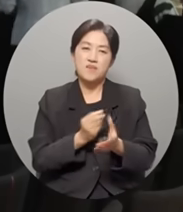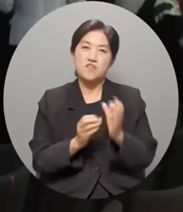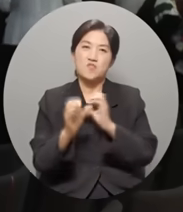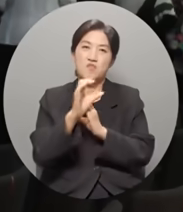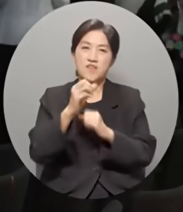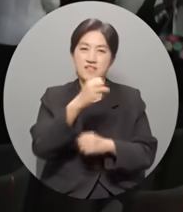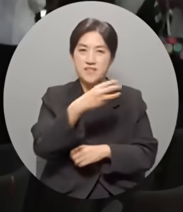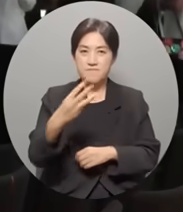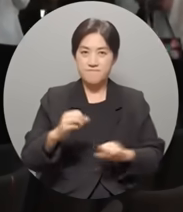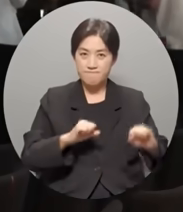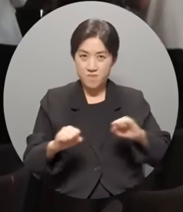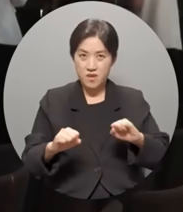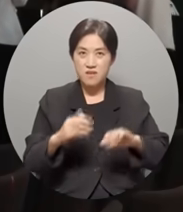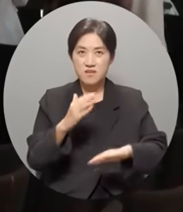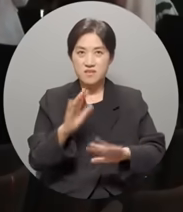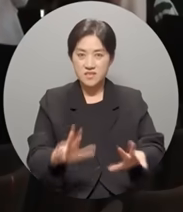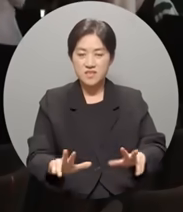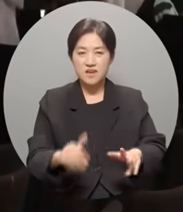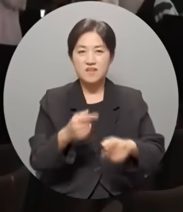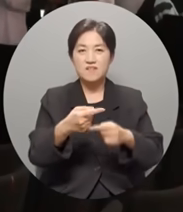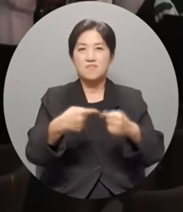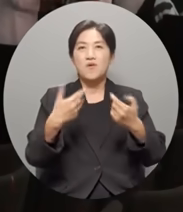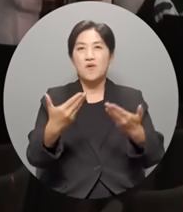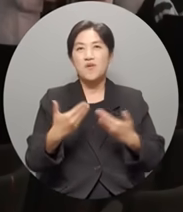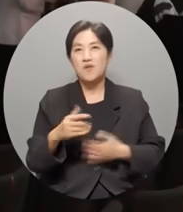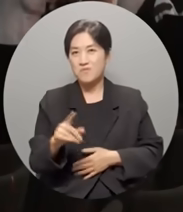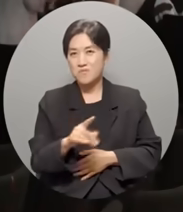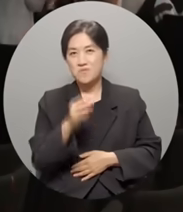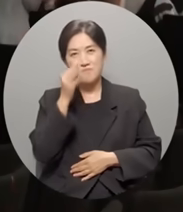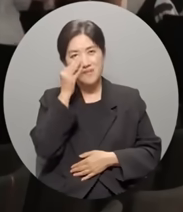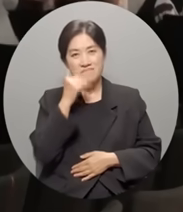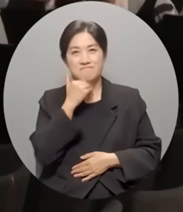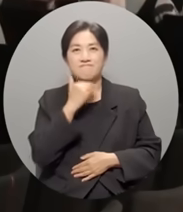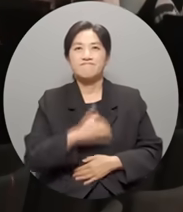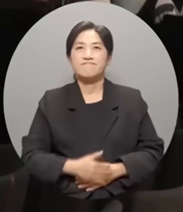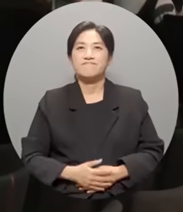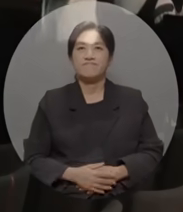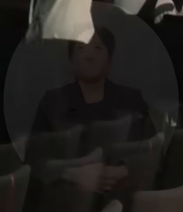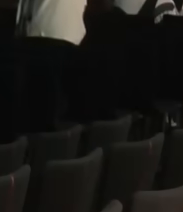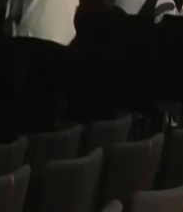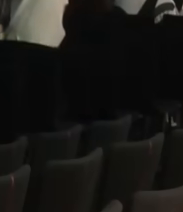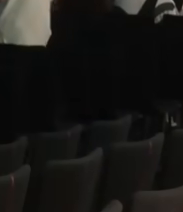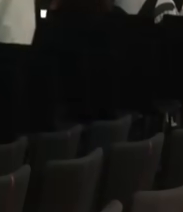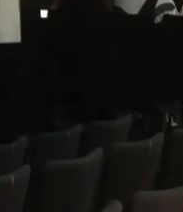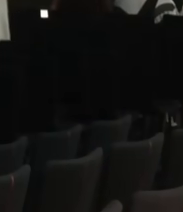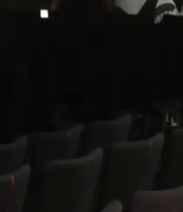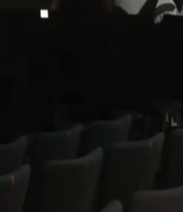강조한 삼성의 시도, 이제 시장의 평가만 남았습니다. 파리 SMBC 뉴스 손령입니다.